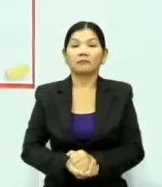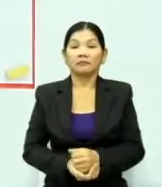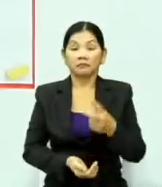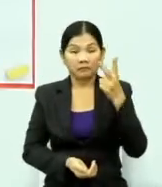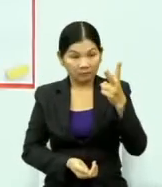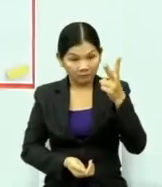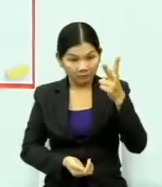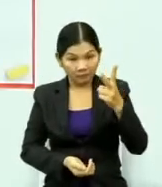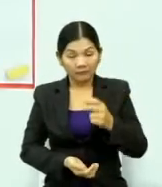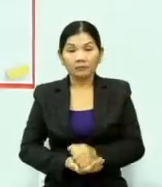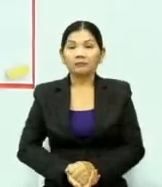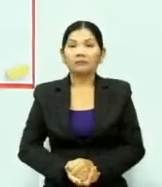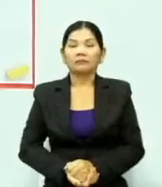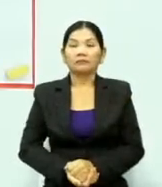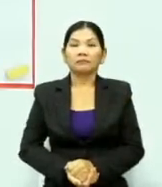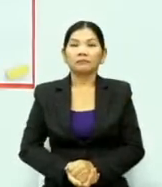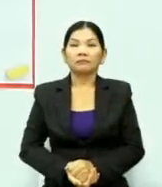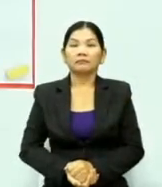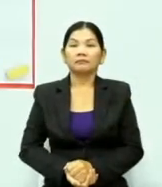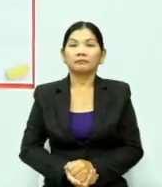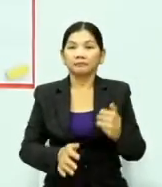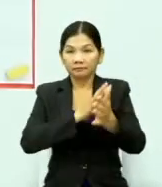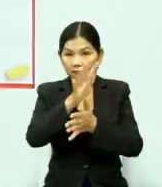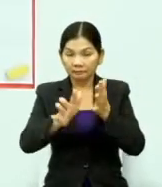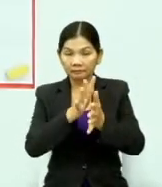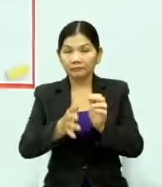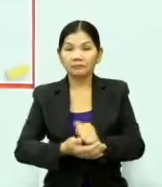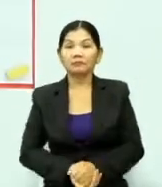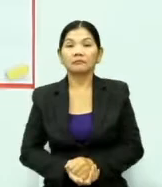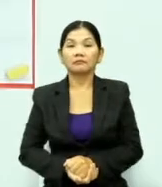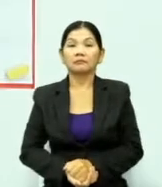á con. Chà, con ăn mỡ.